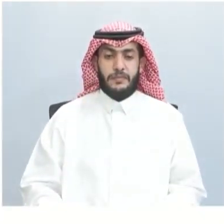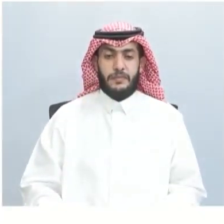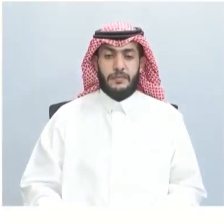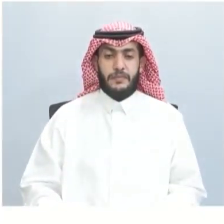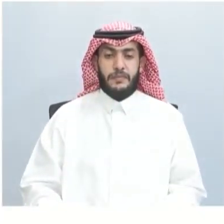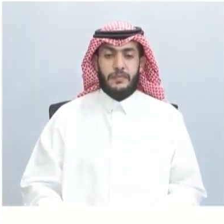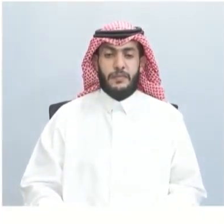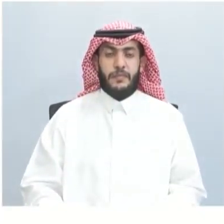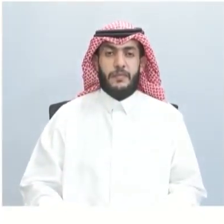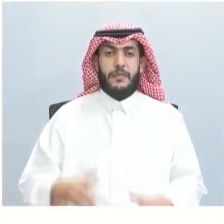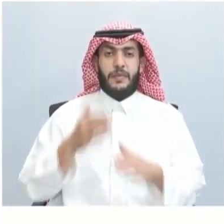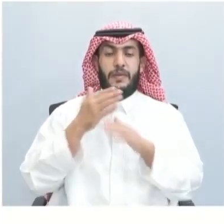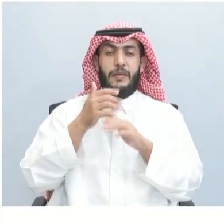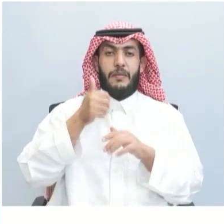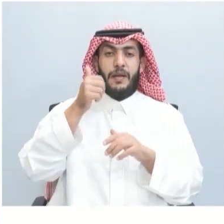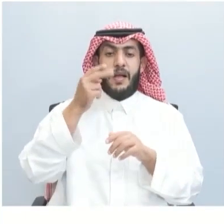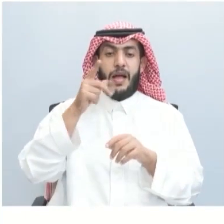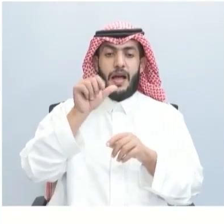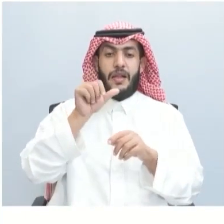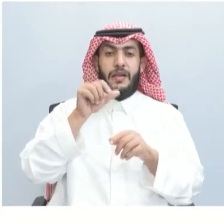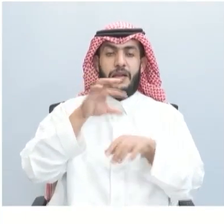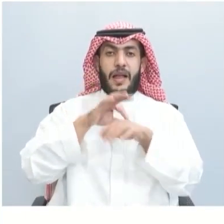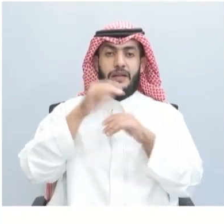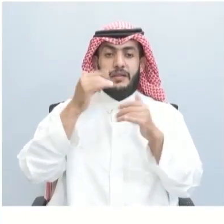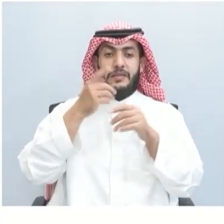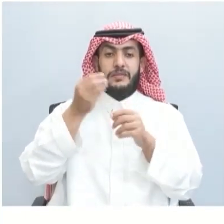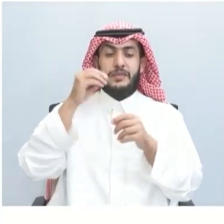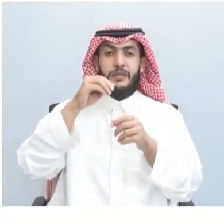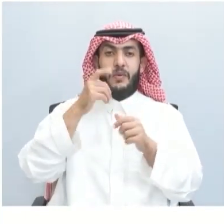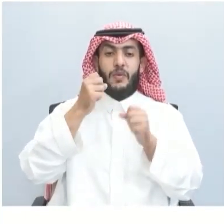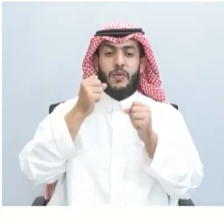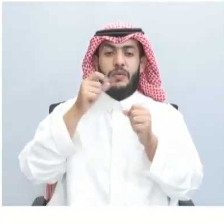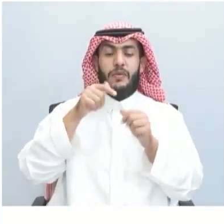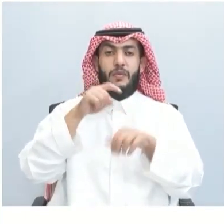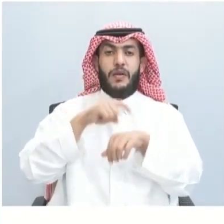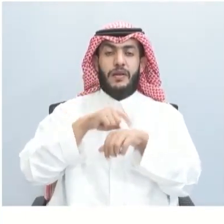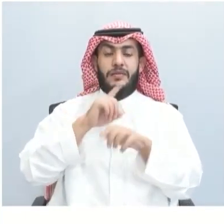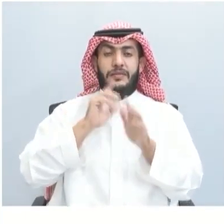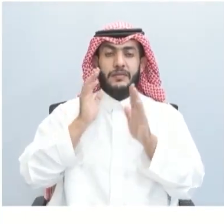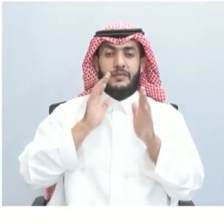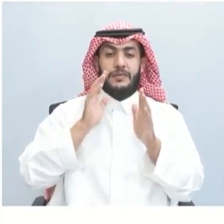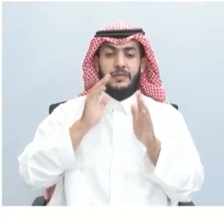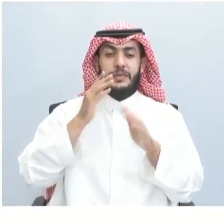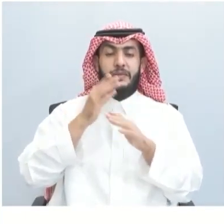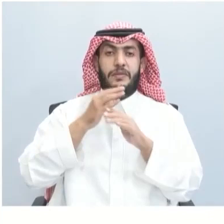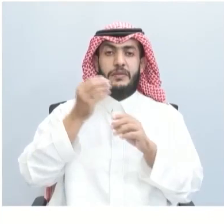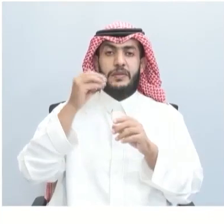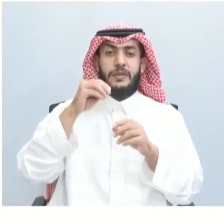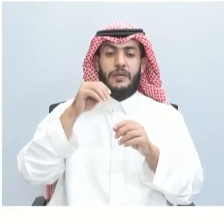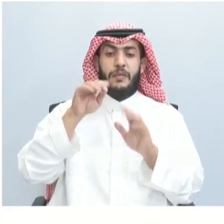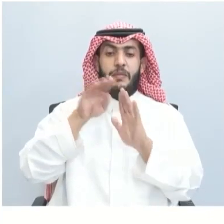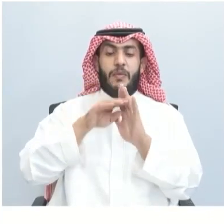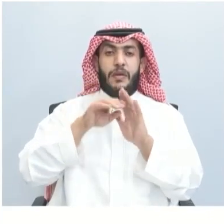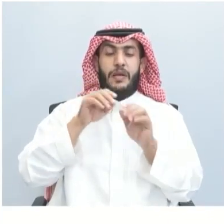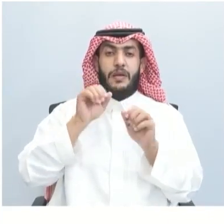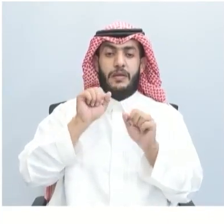فقط لماذا يكتسب العرض من جانب العميل المزيد من القوه في الوقت الحاض لانها تحتوي المواقع